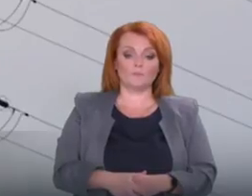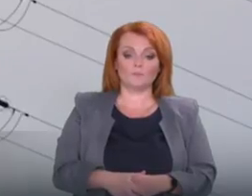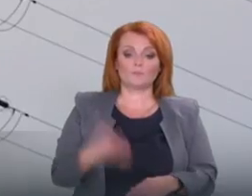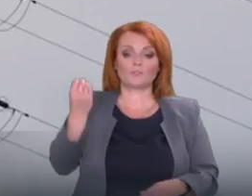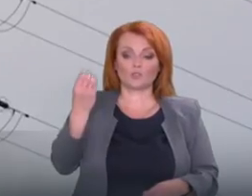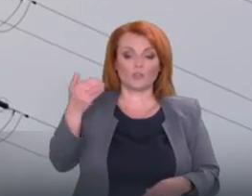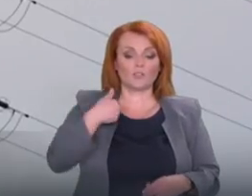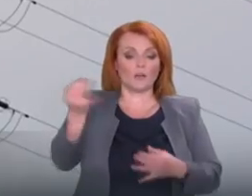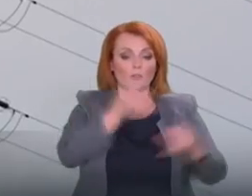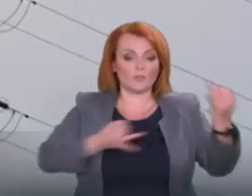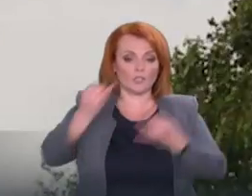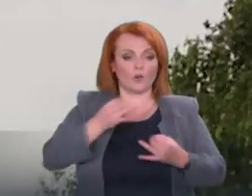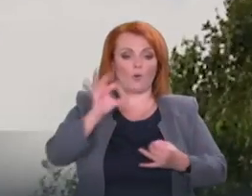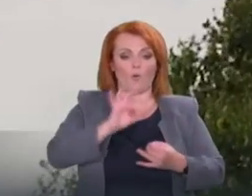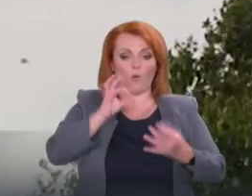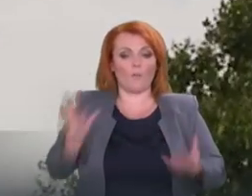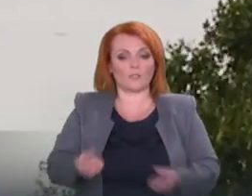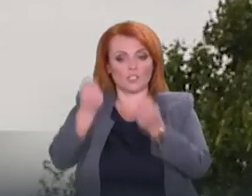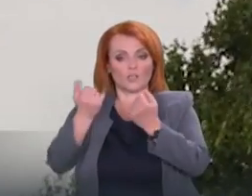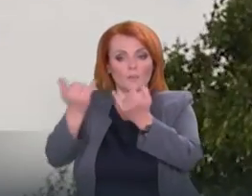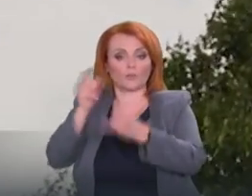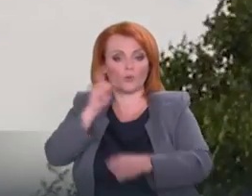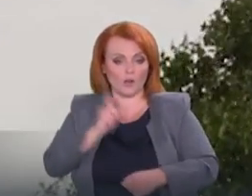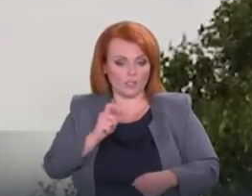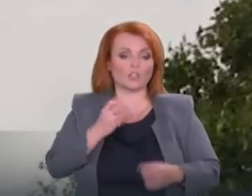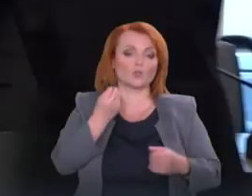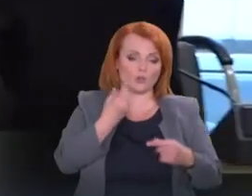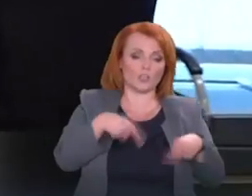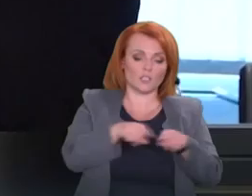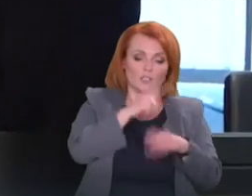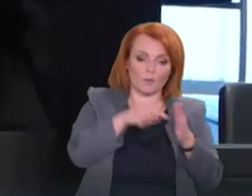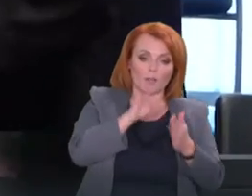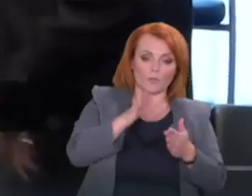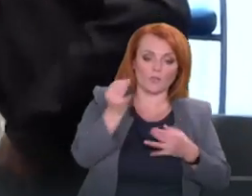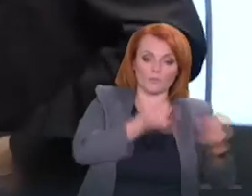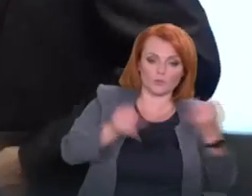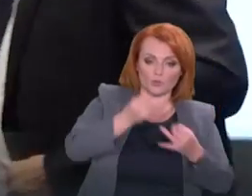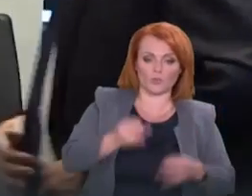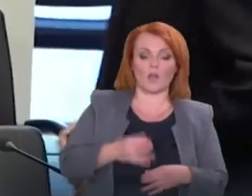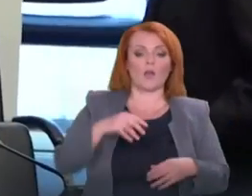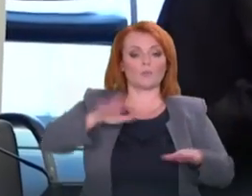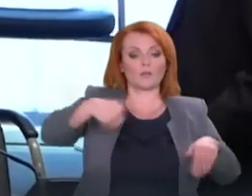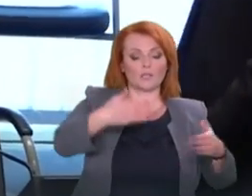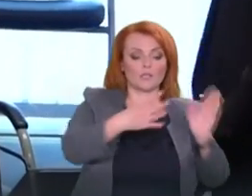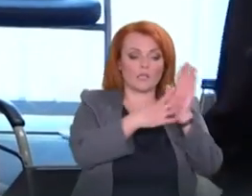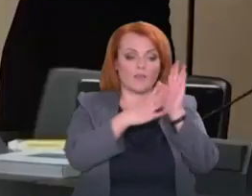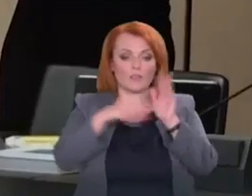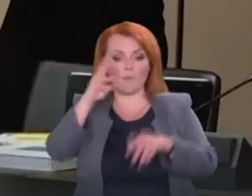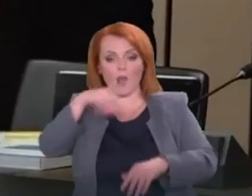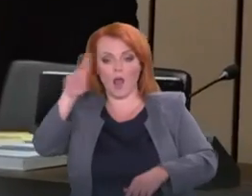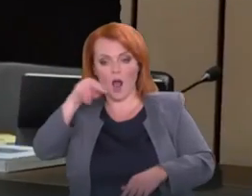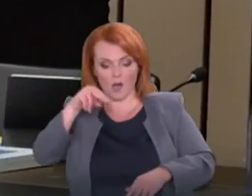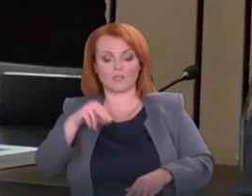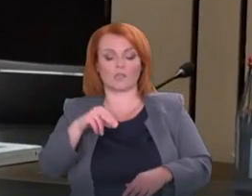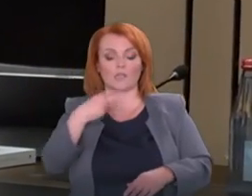să discute despre sprijinul pentru Ucraina. În mai, Comisia a propus oferirea 9 miliarde de euro în granturi și împrumuturi